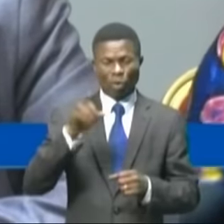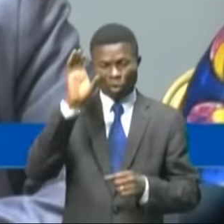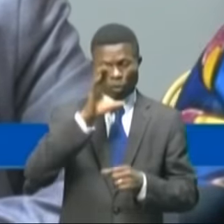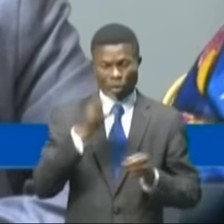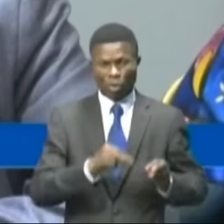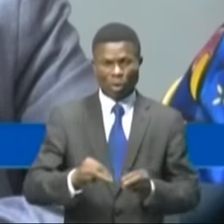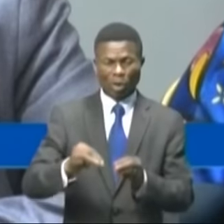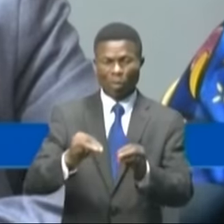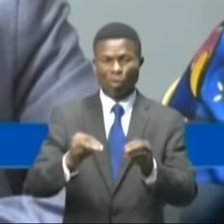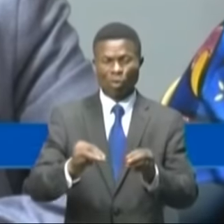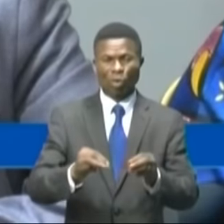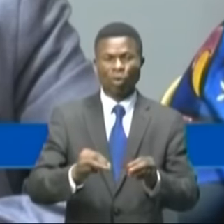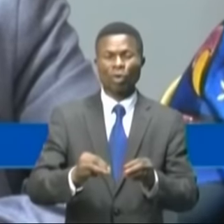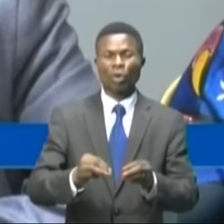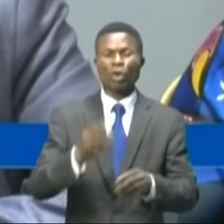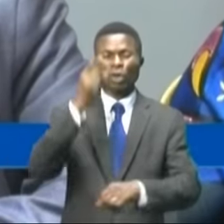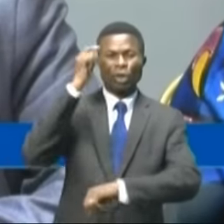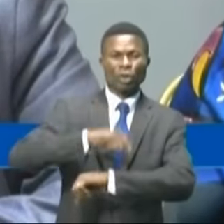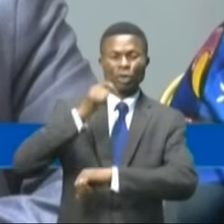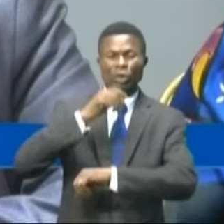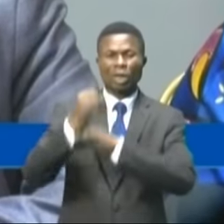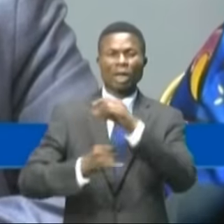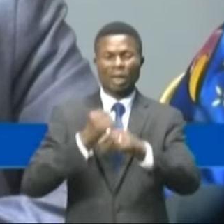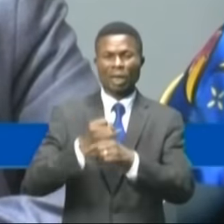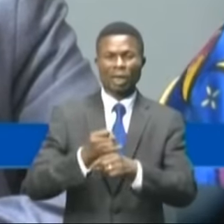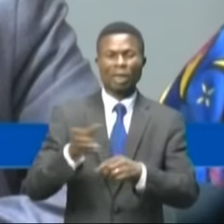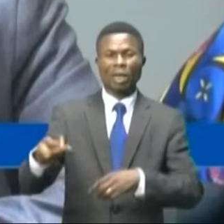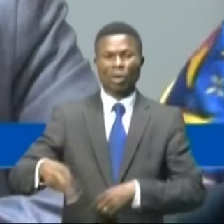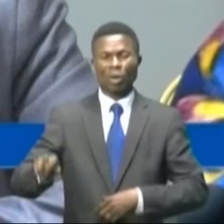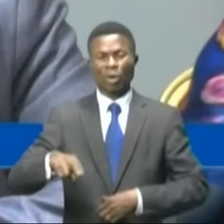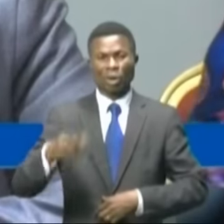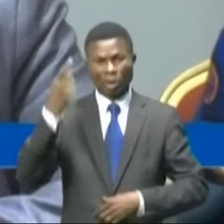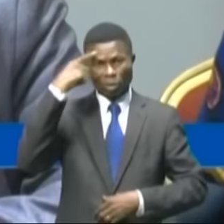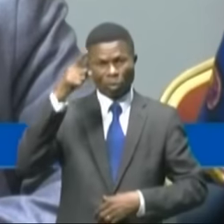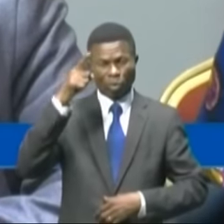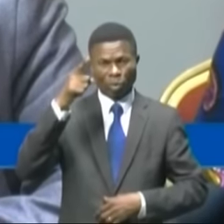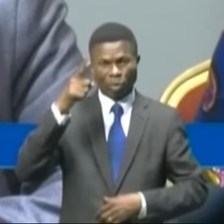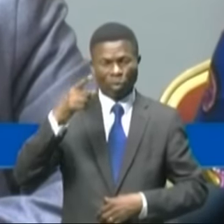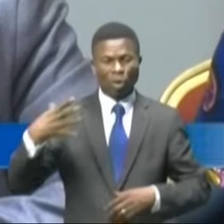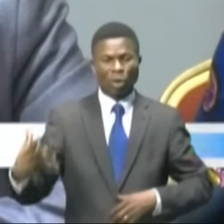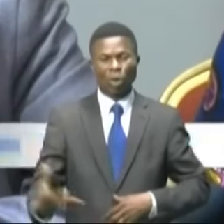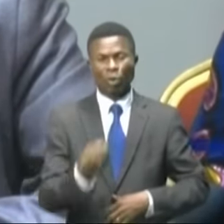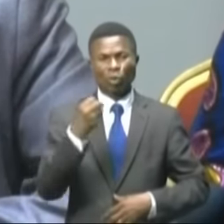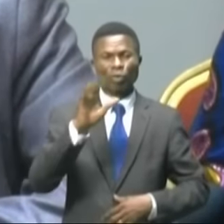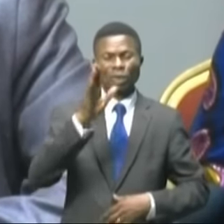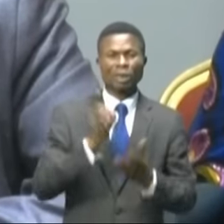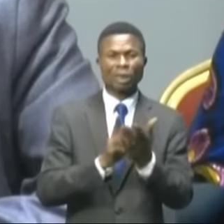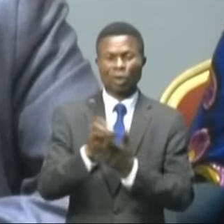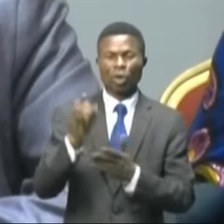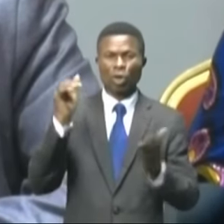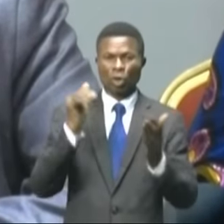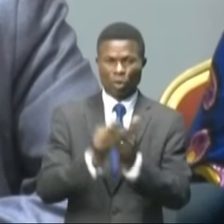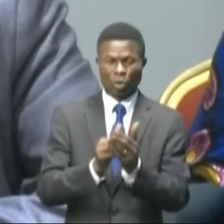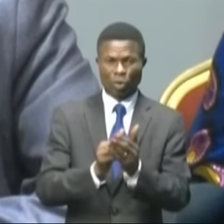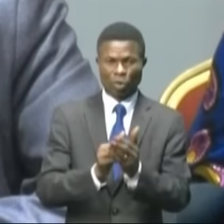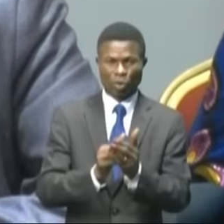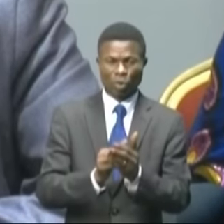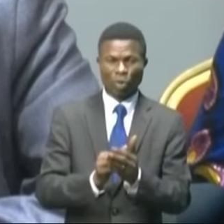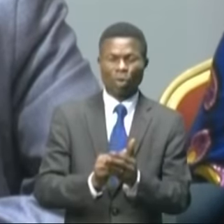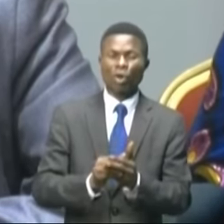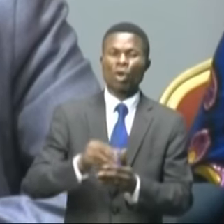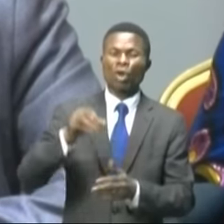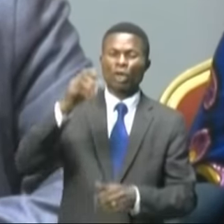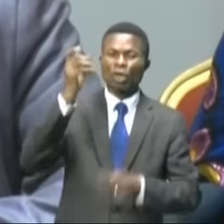mécanismes juridiques internationaux et régionaux en vue de recouvrer ses droits face à cette injustice